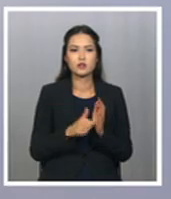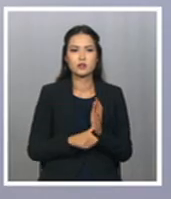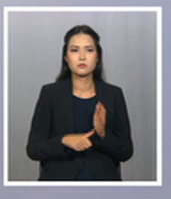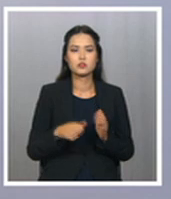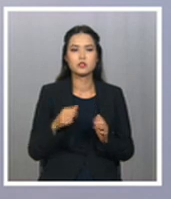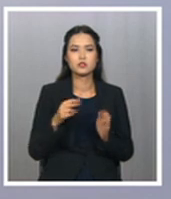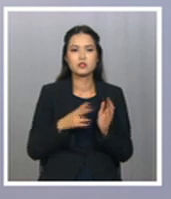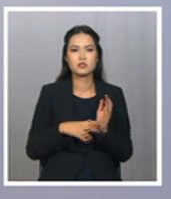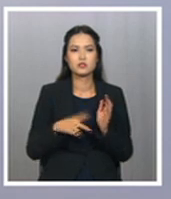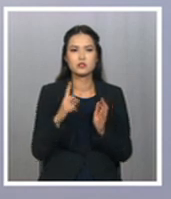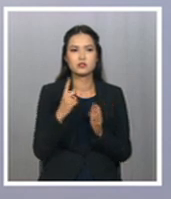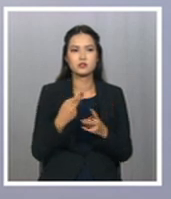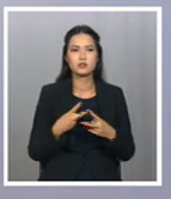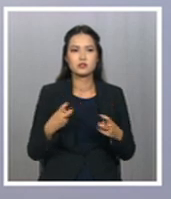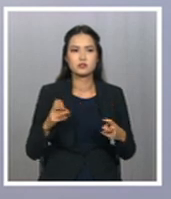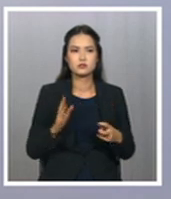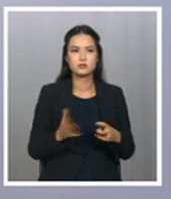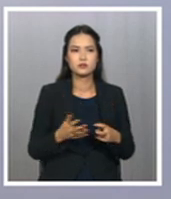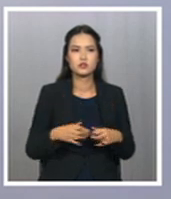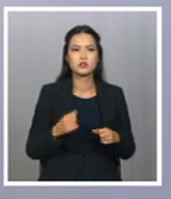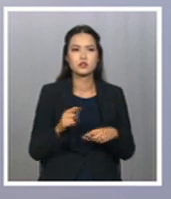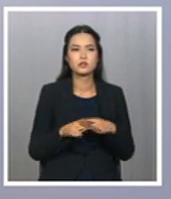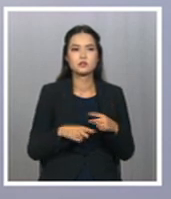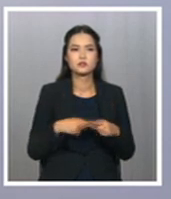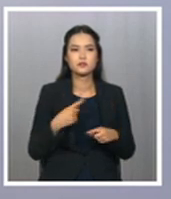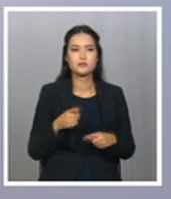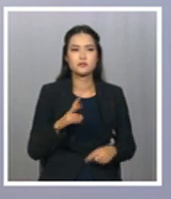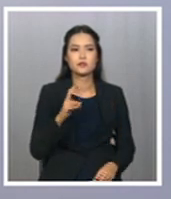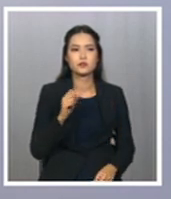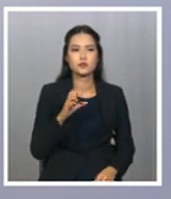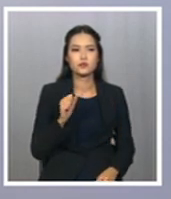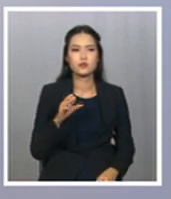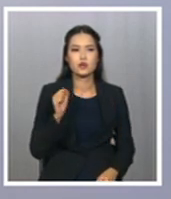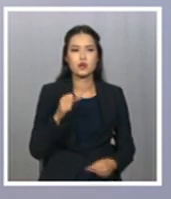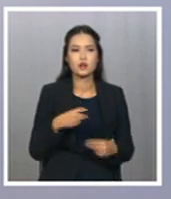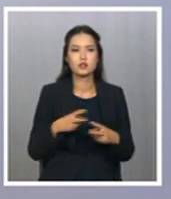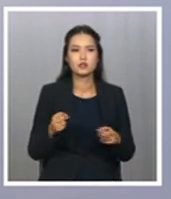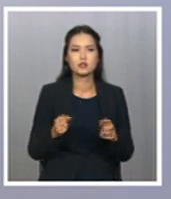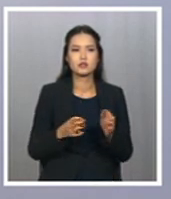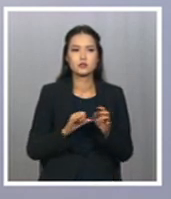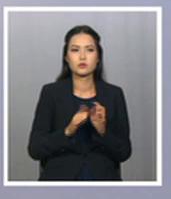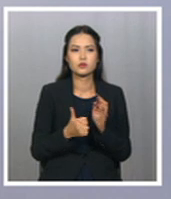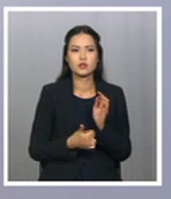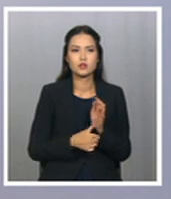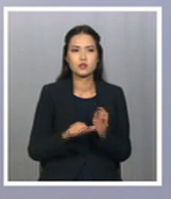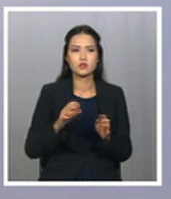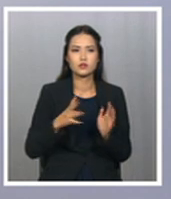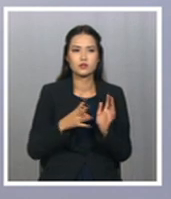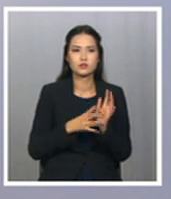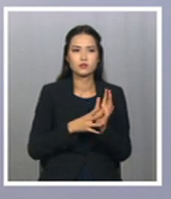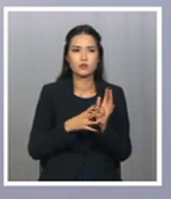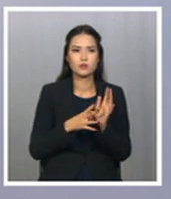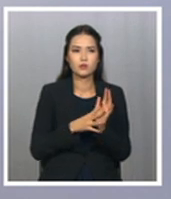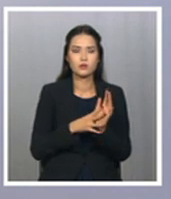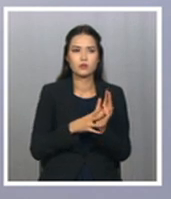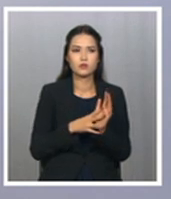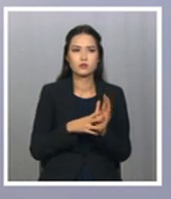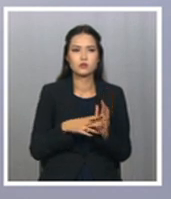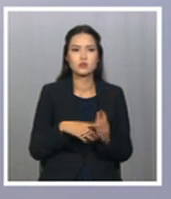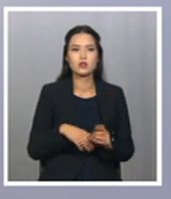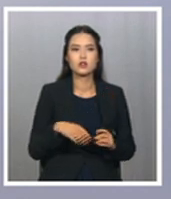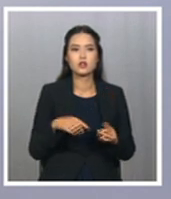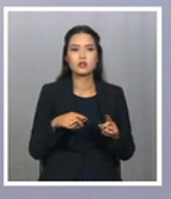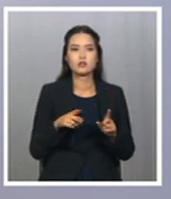енді Брадис кестесінен косинустың 16-тан 9-ға тең болатын мәндегі бұрышты